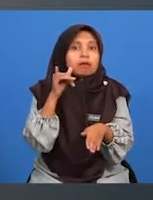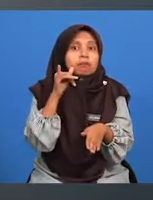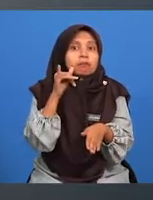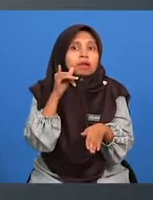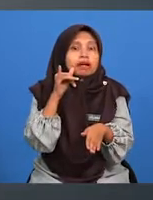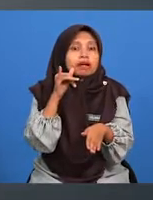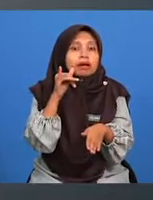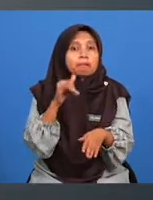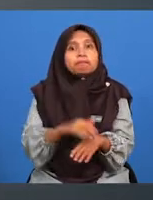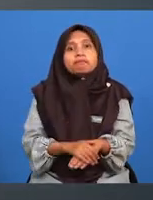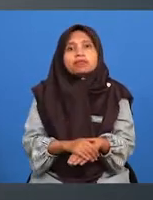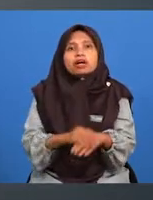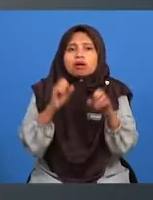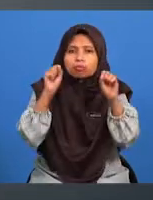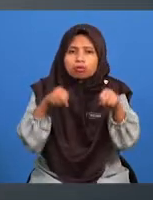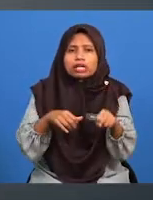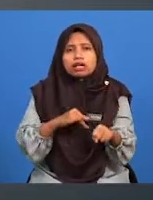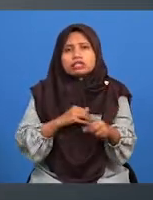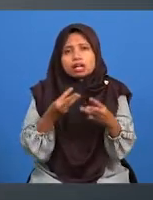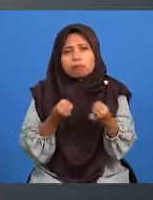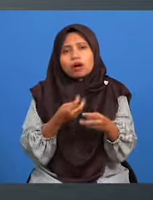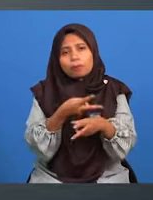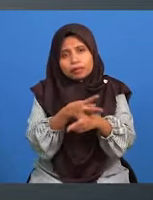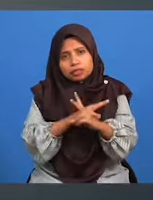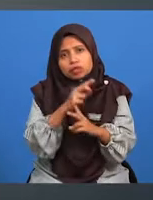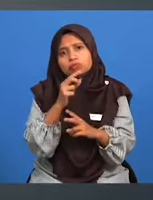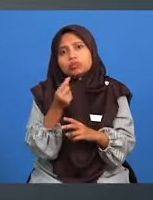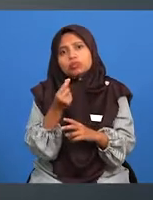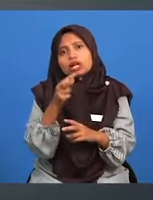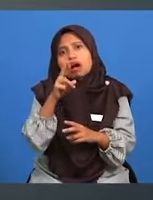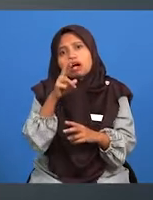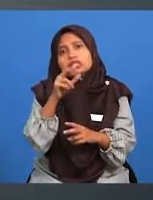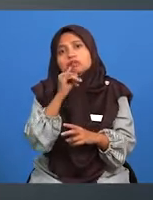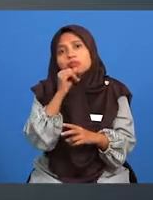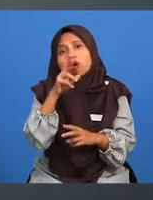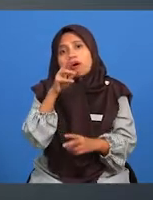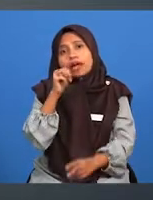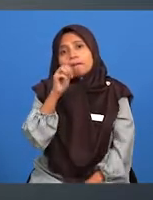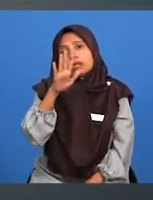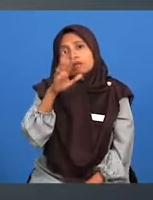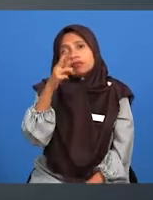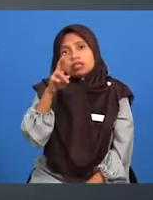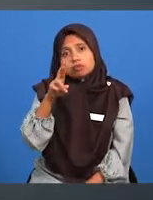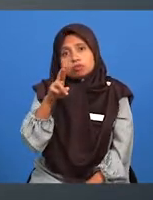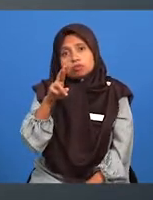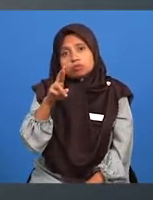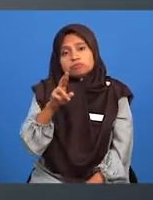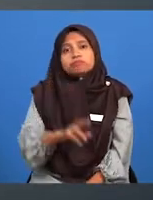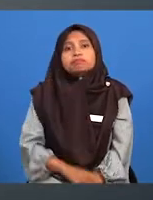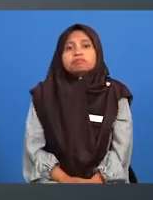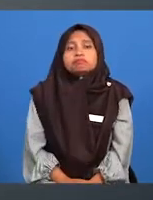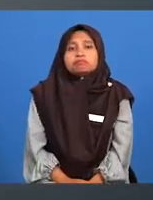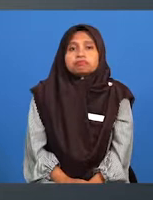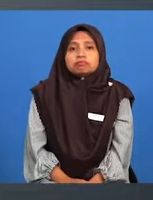"Ibu, bolehkah saya hendak meminjam duit ibu sebanyak ringgit Malaysia RM5,000 untuk memulakan